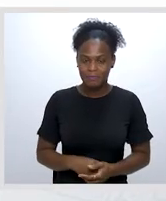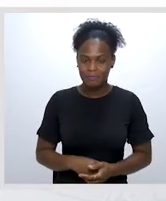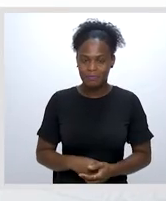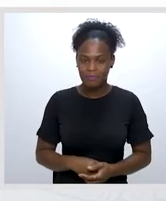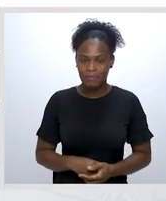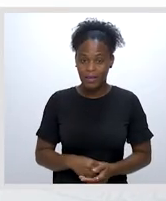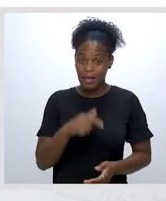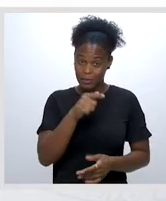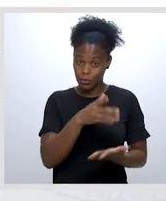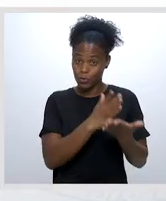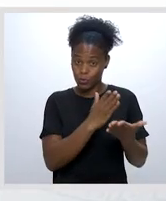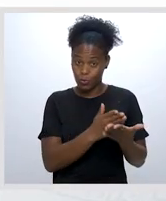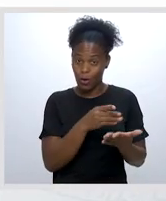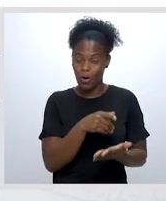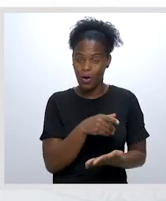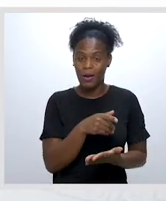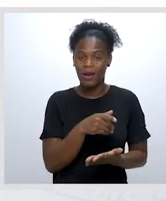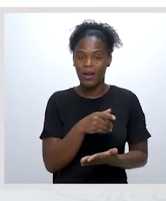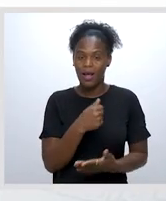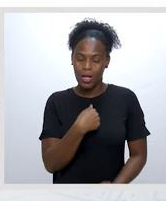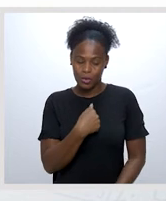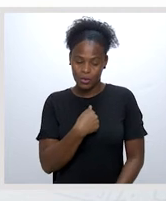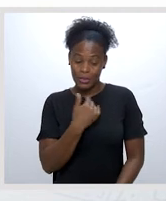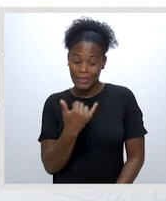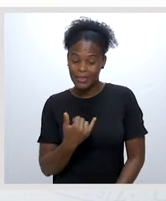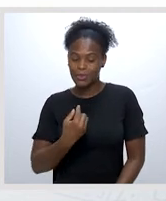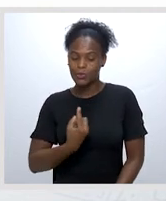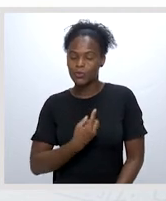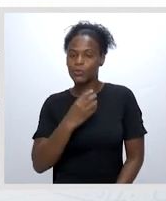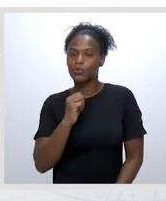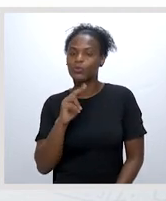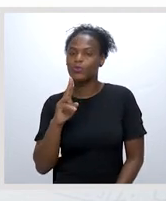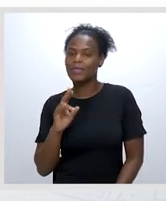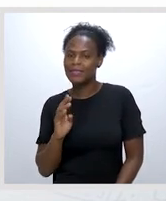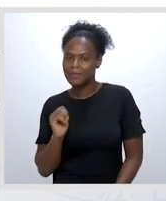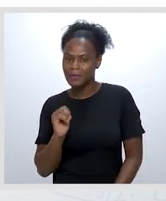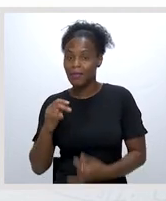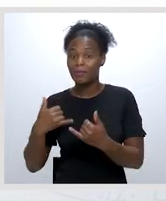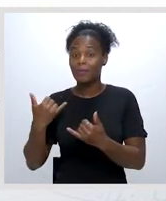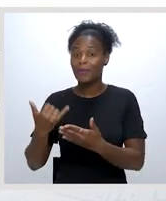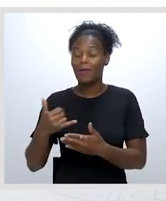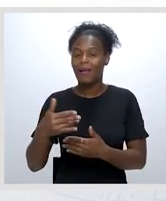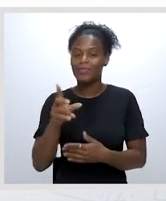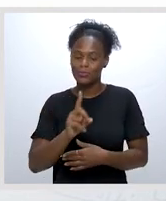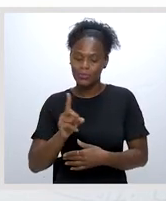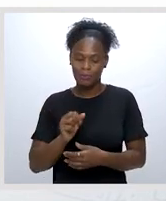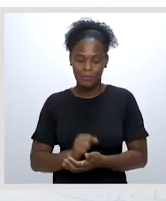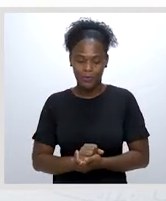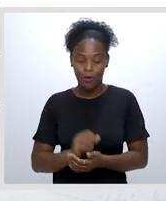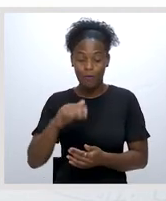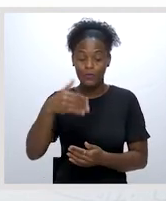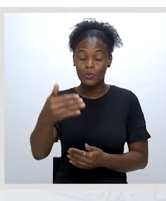collège, j'y suis depuis la sixième. Au Futuroscope, on y va ce